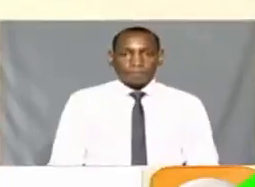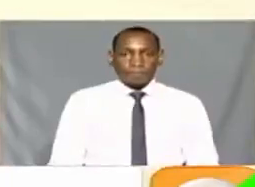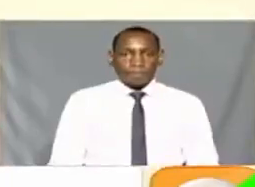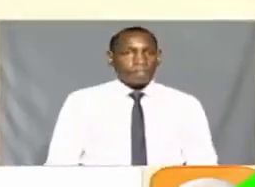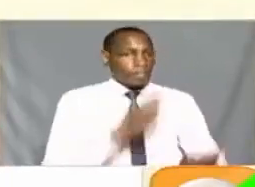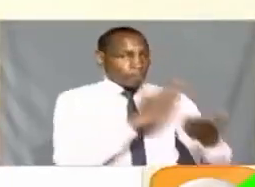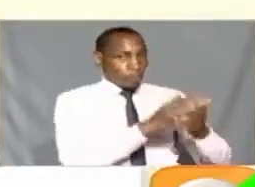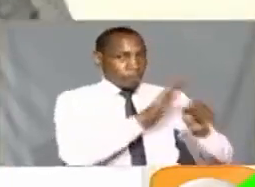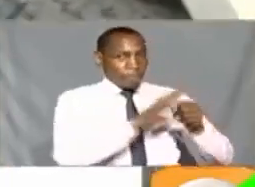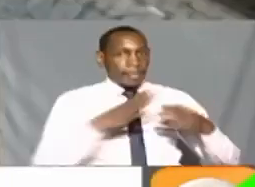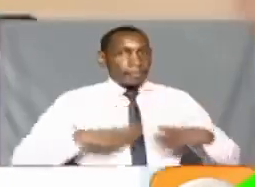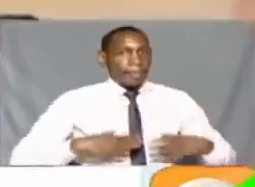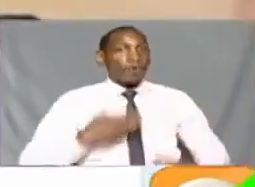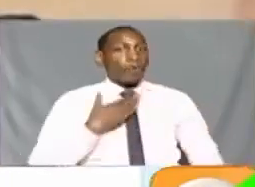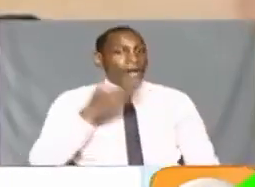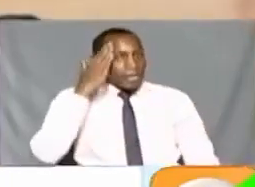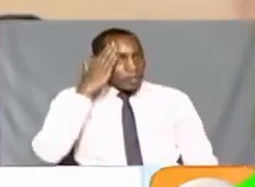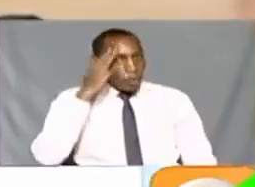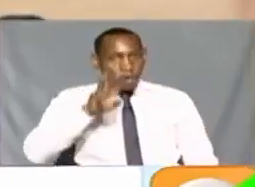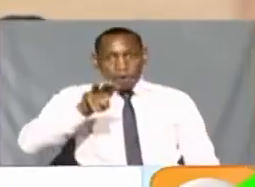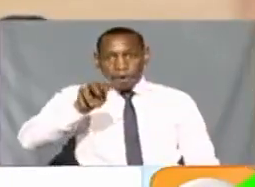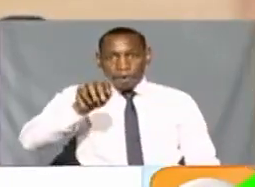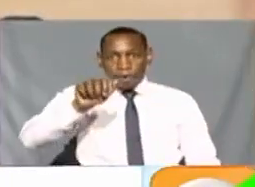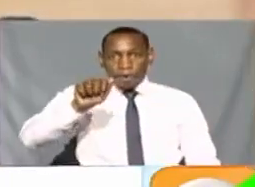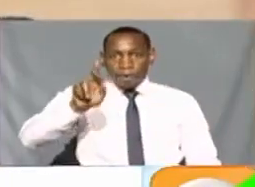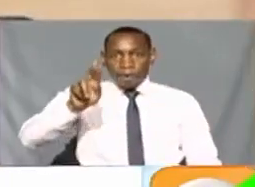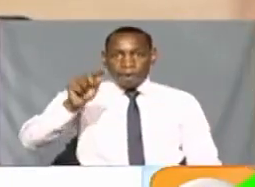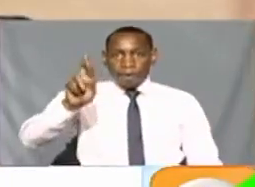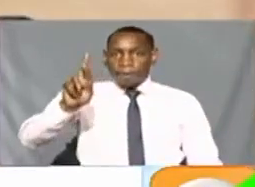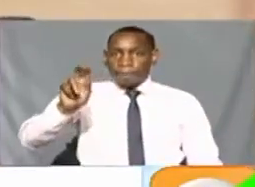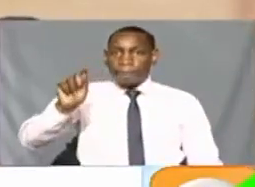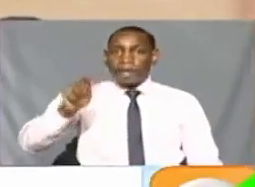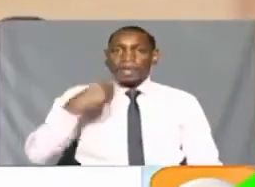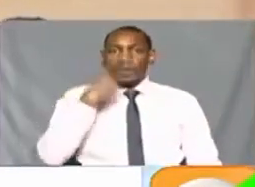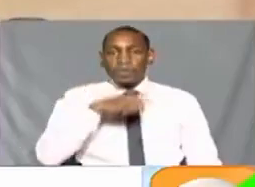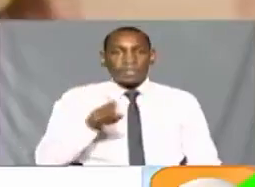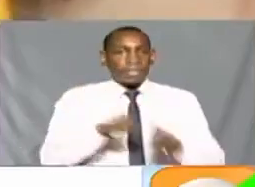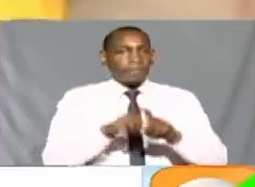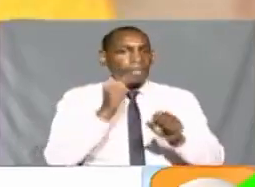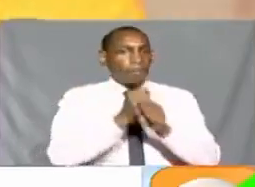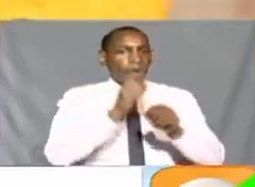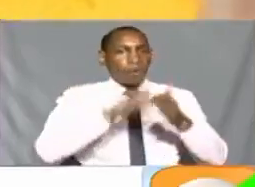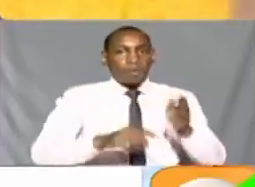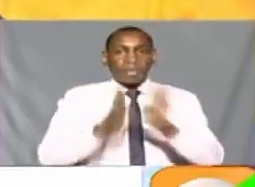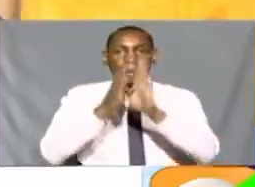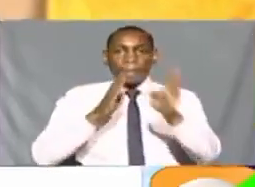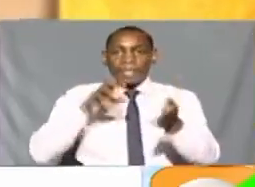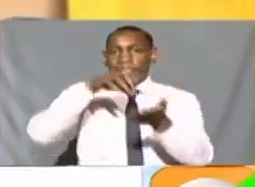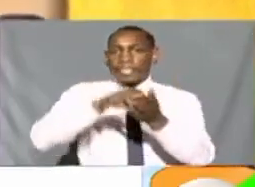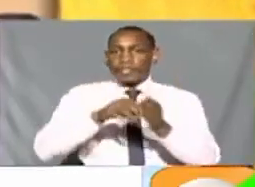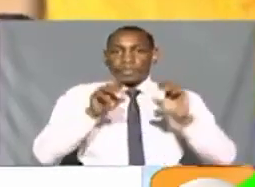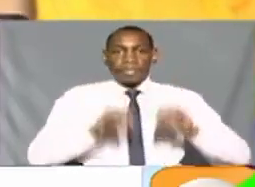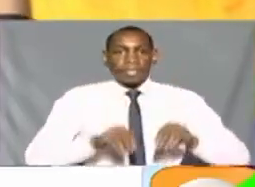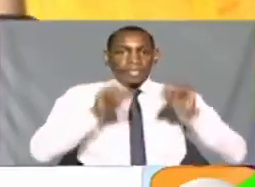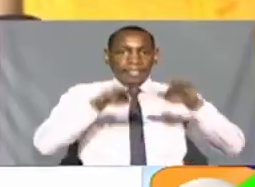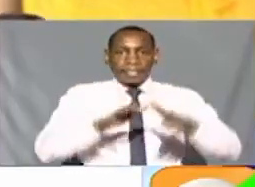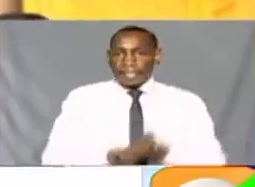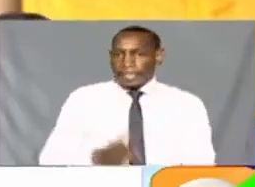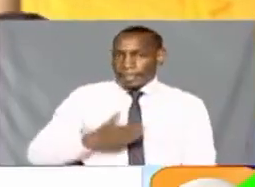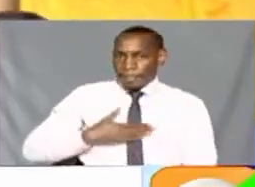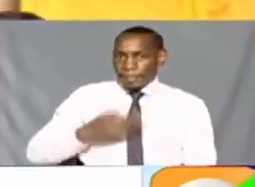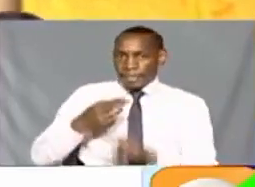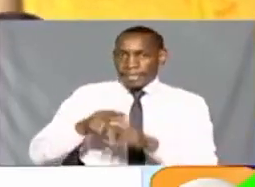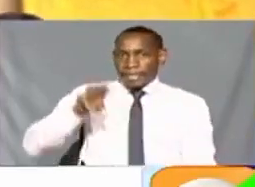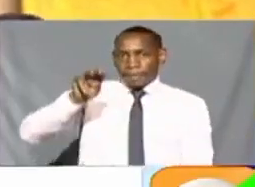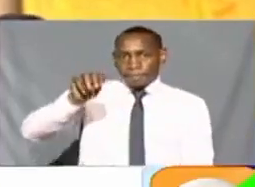Bila shaka wengi sasa watataka kujua huyu Margaret Munala ni nani na anafanya nini katika kituo cha magari cha Kitengela. Mimi ni